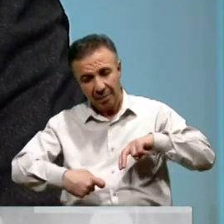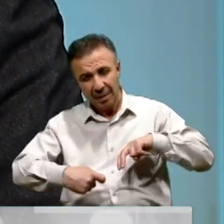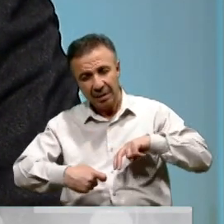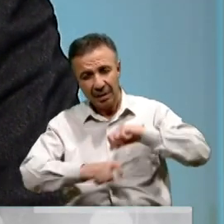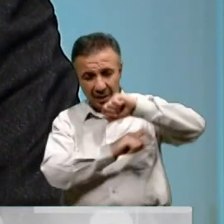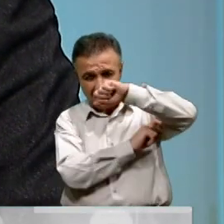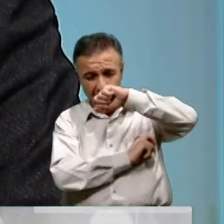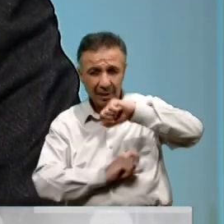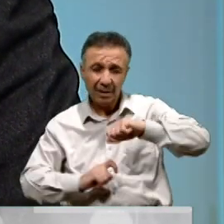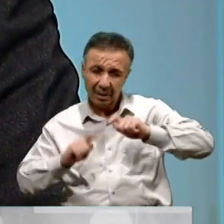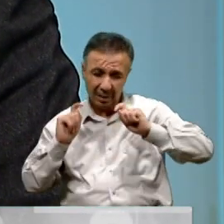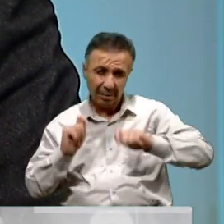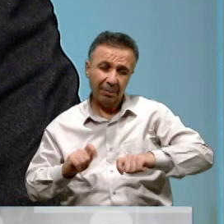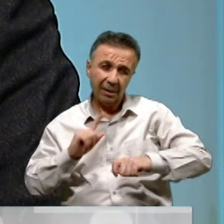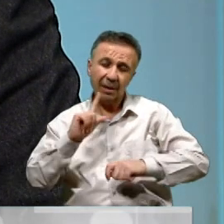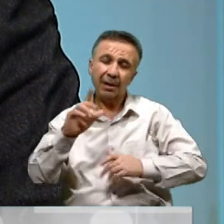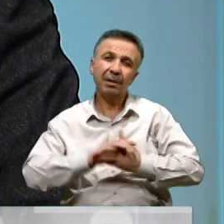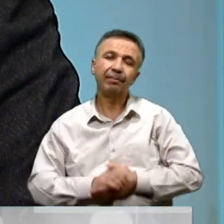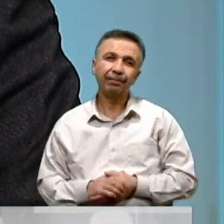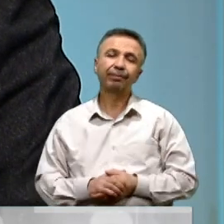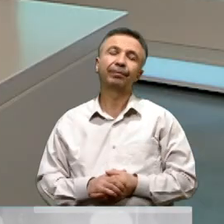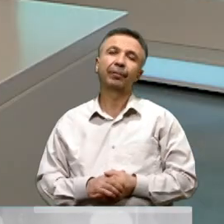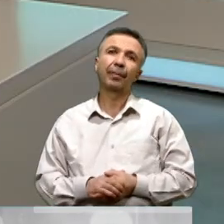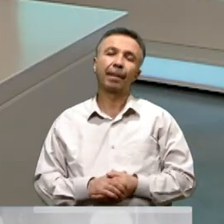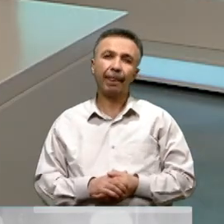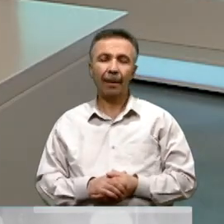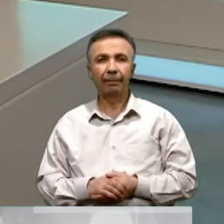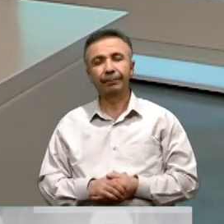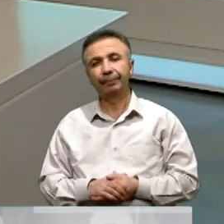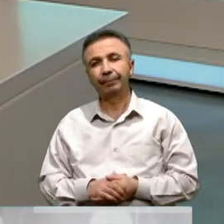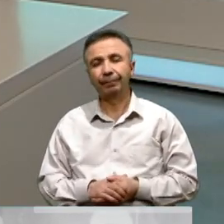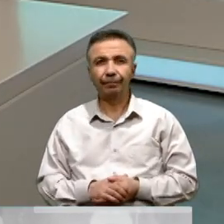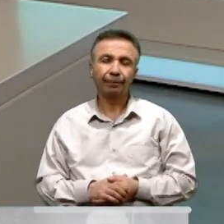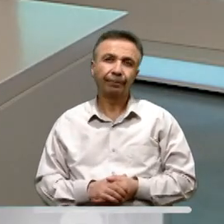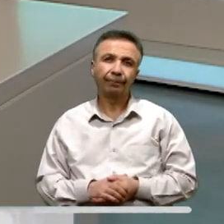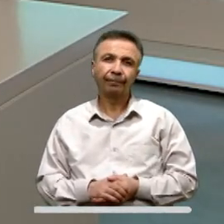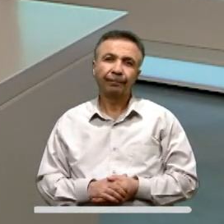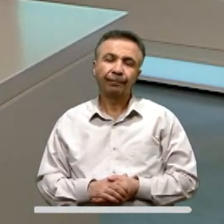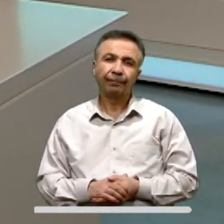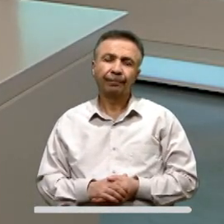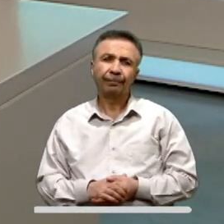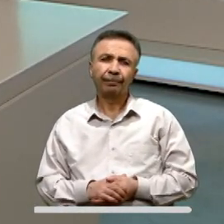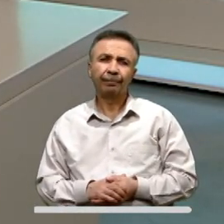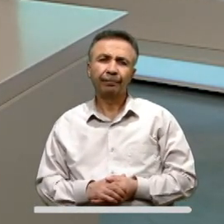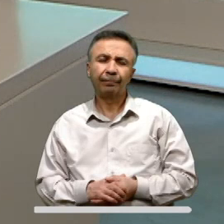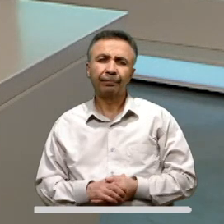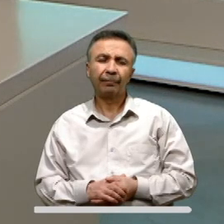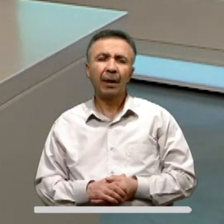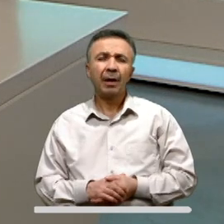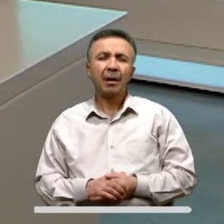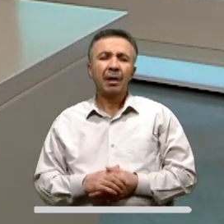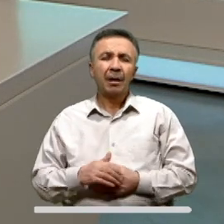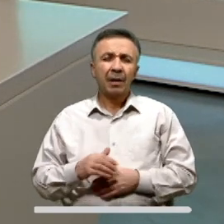önlemi aldıktan sonra yapabilirler. Allah yardımcısı olsun. Amin. Salih Bey 5 defa umreye